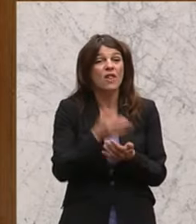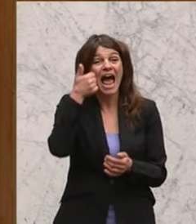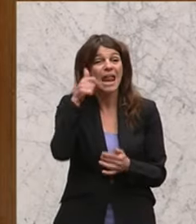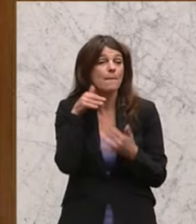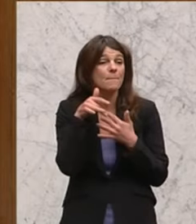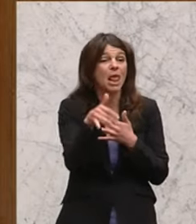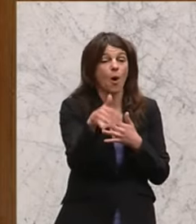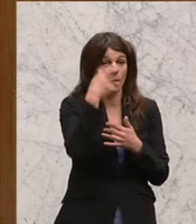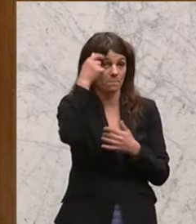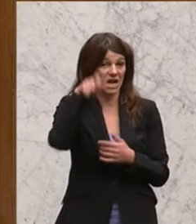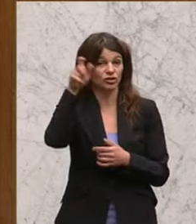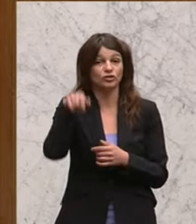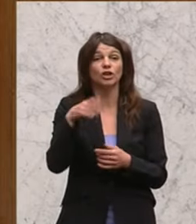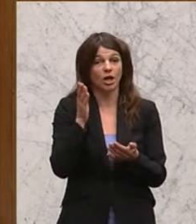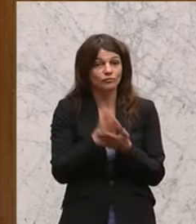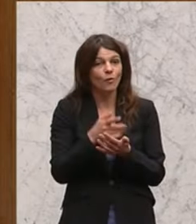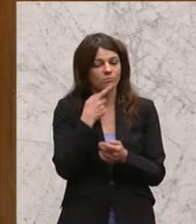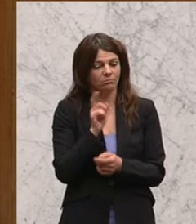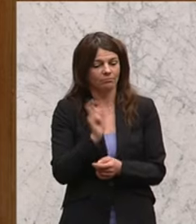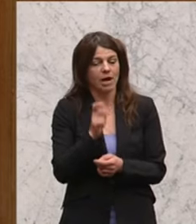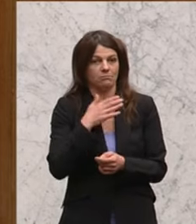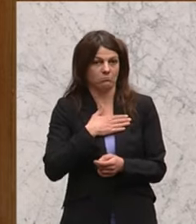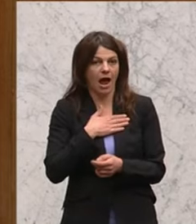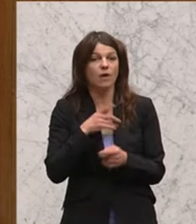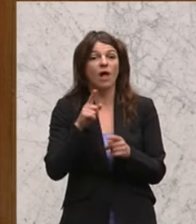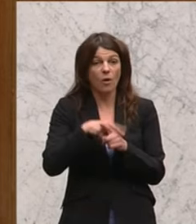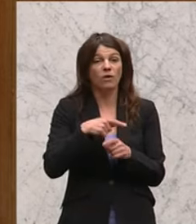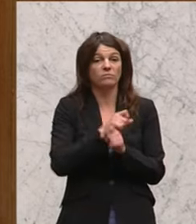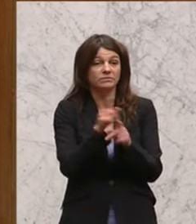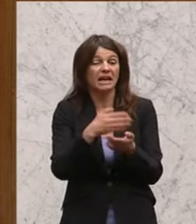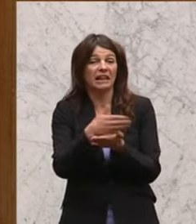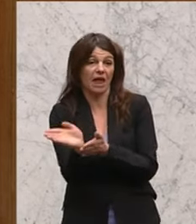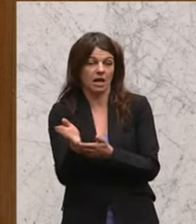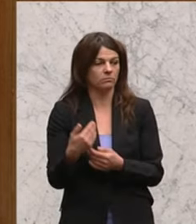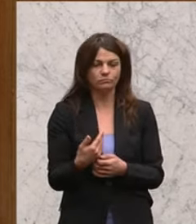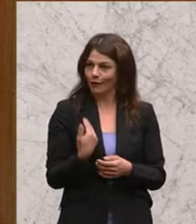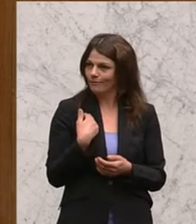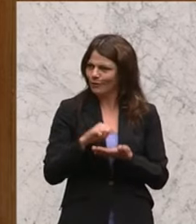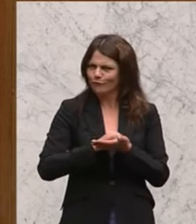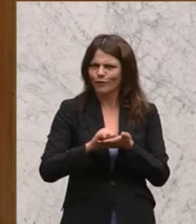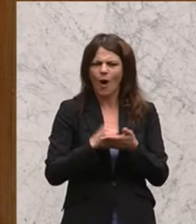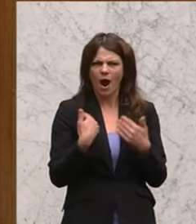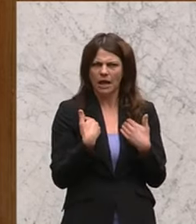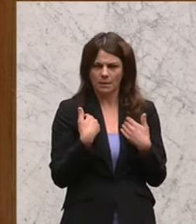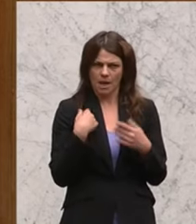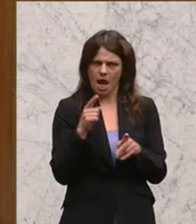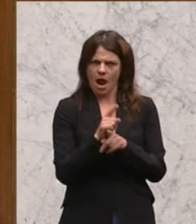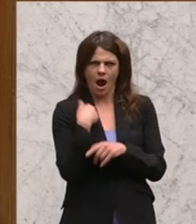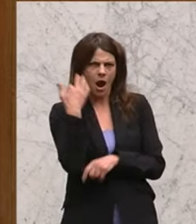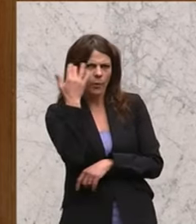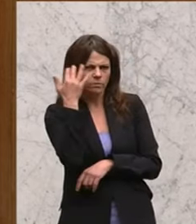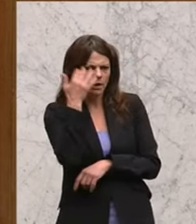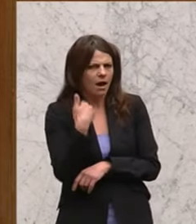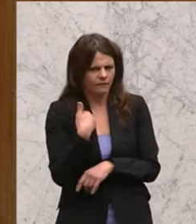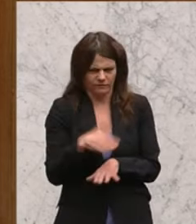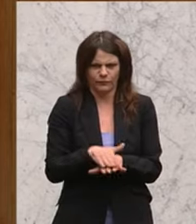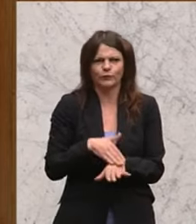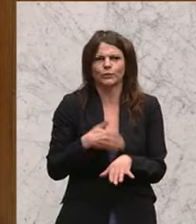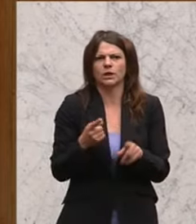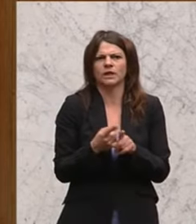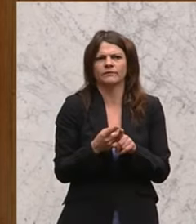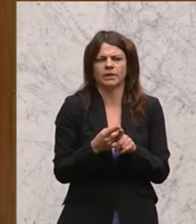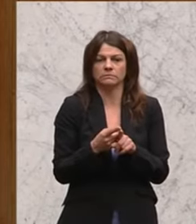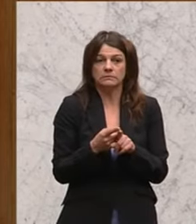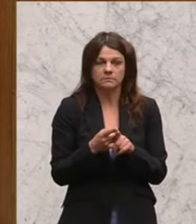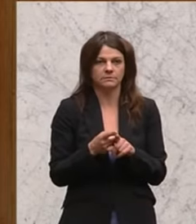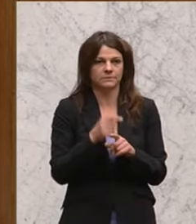Menschen geliked und geteilt haben. Und ich kann Ihnen sagen, es hat mich sehr gefreut, es macht mich sehr nachdenklich. Ich habe den Eindruck gewonnen, dass man